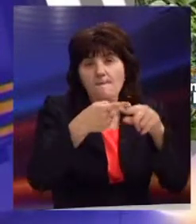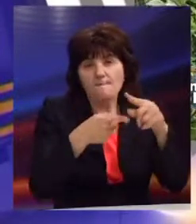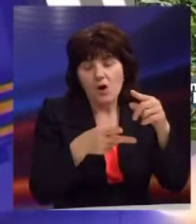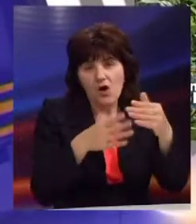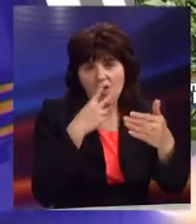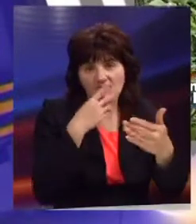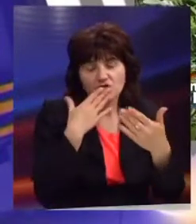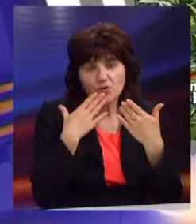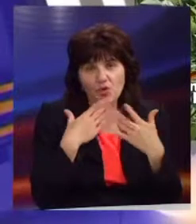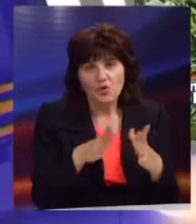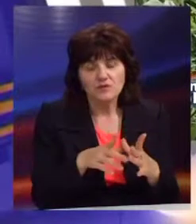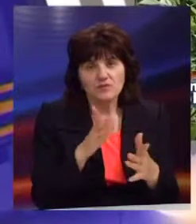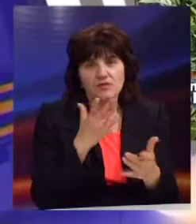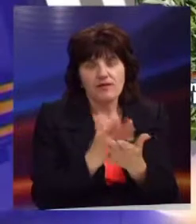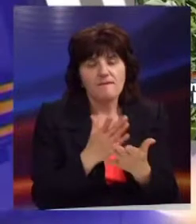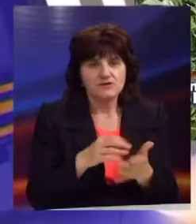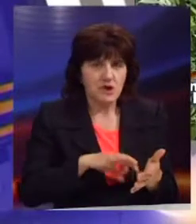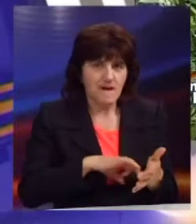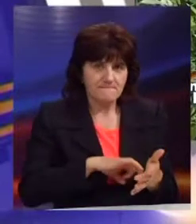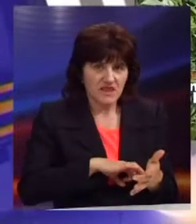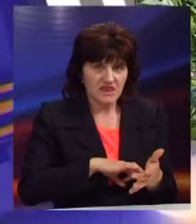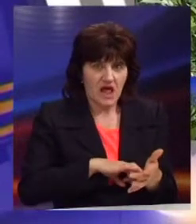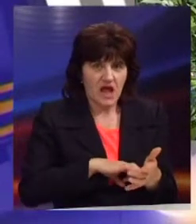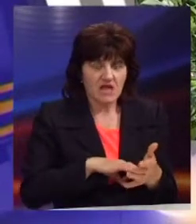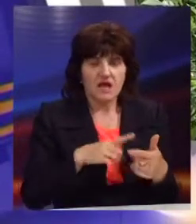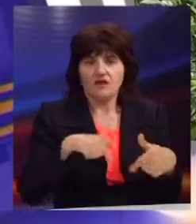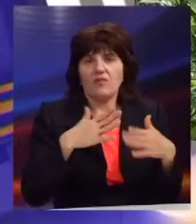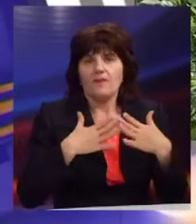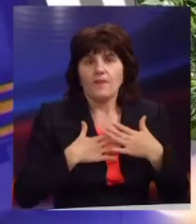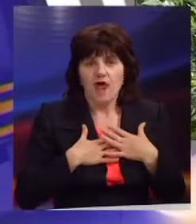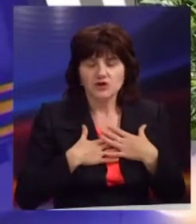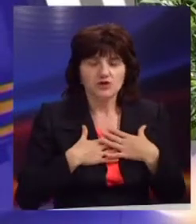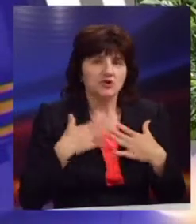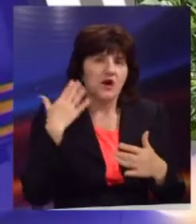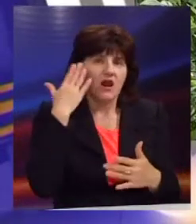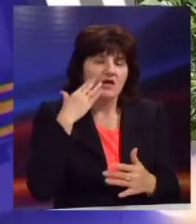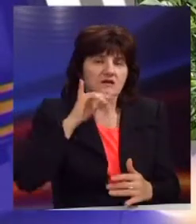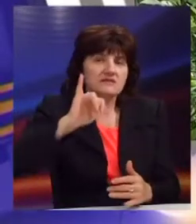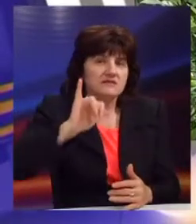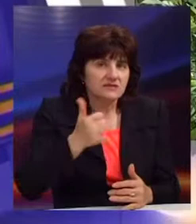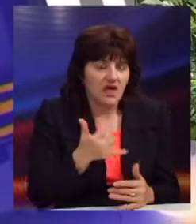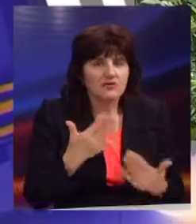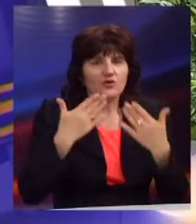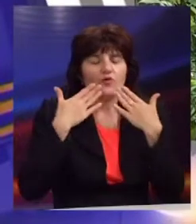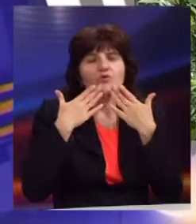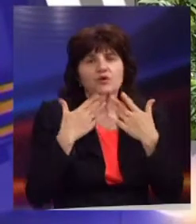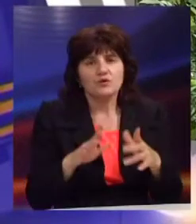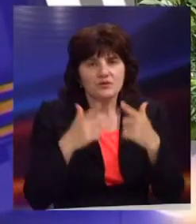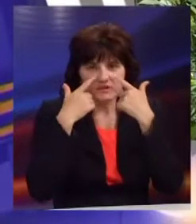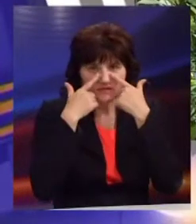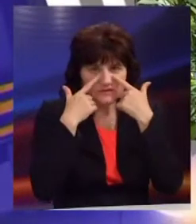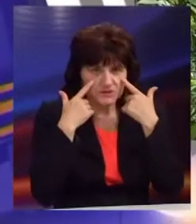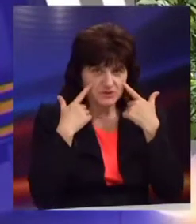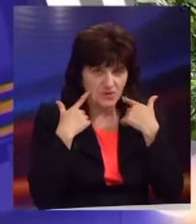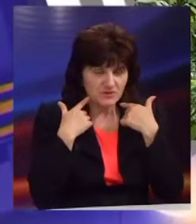polovini trke da je ta medalja, da kažem, naša. Nadali smo se zlatu, dočekali smo ga uz